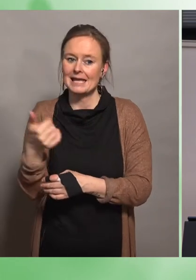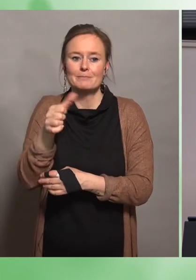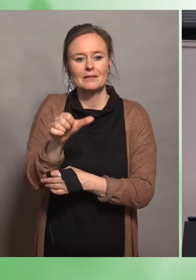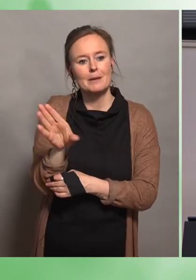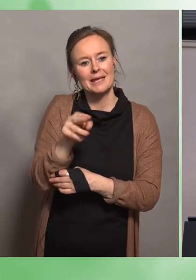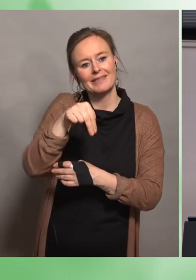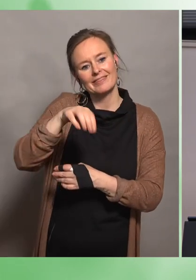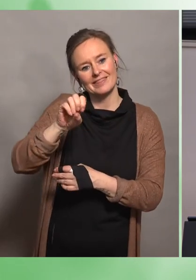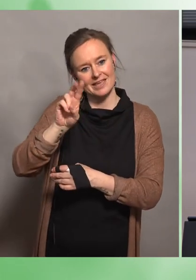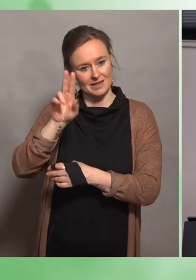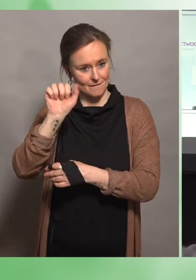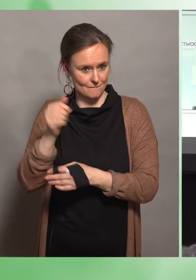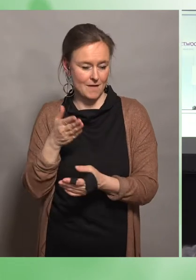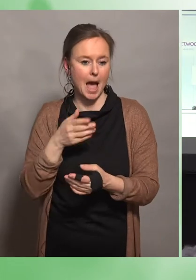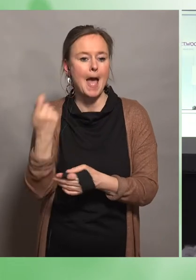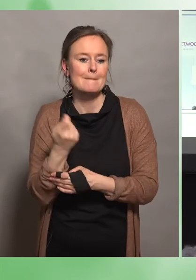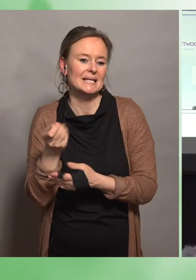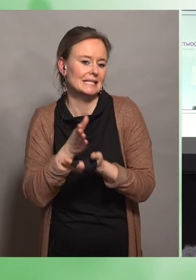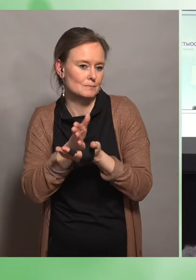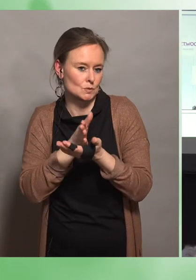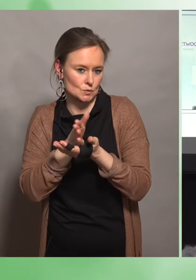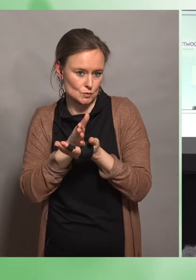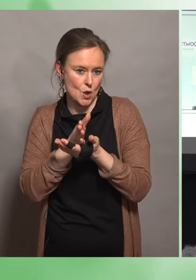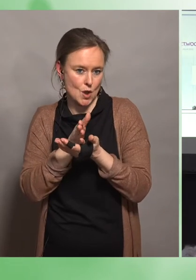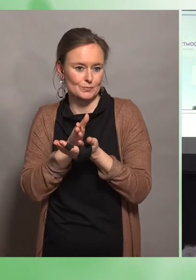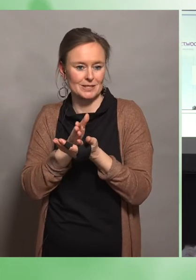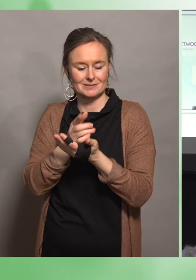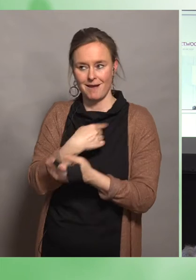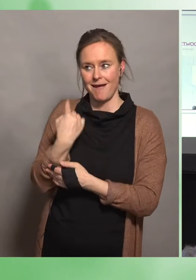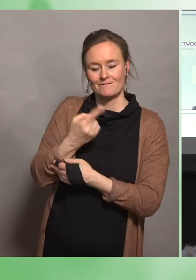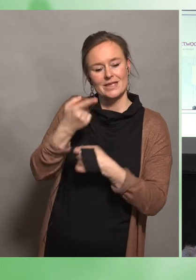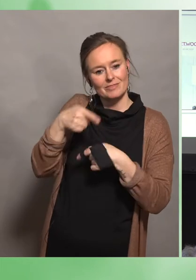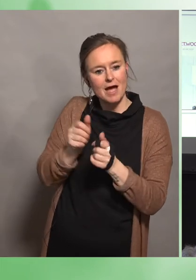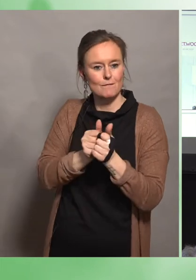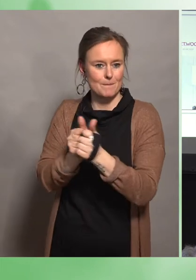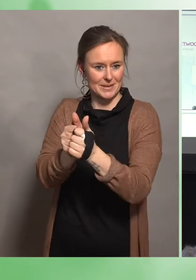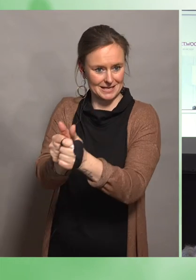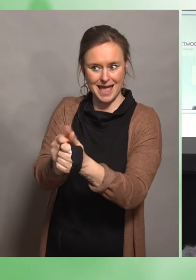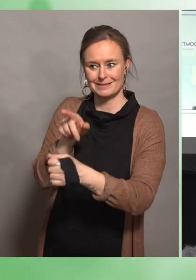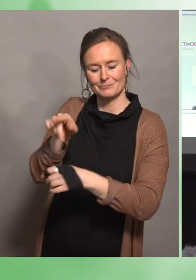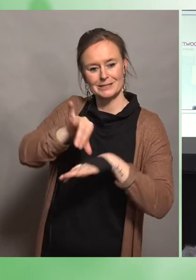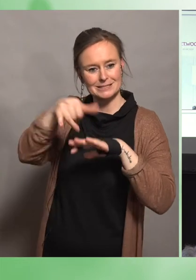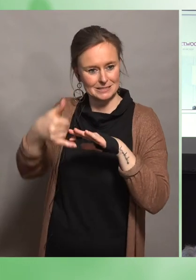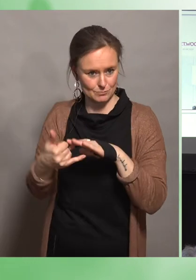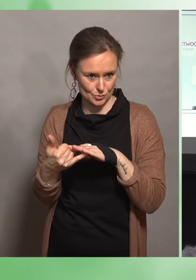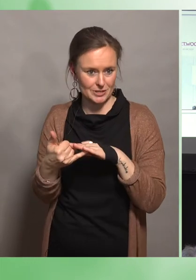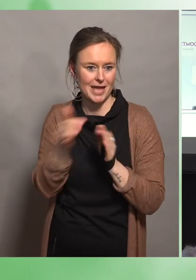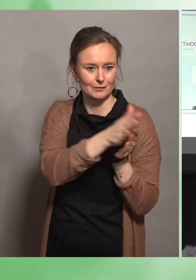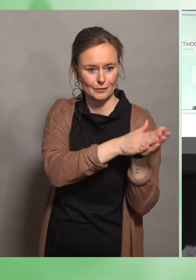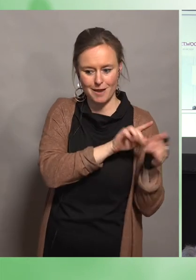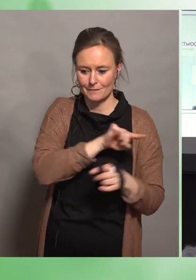Erfahrungen? Also wir durften als NEBA-Betriebsservice BIPA eben vom Anfang an begleiten bei diesem Projekt, also eine